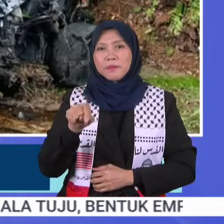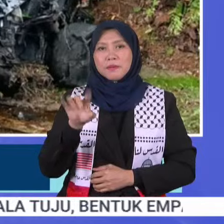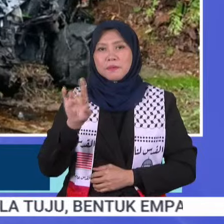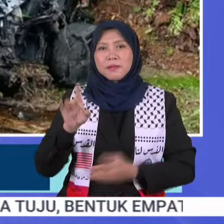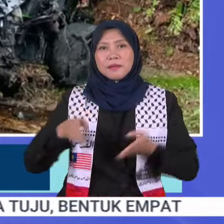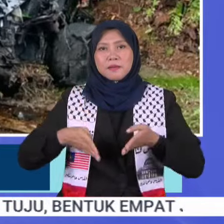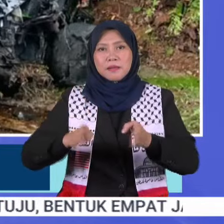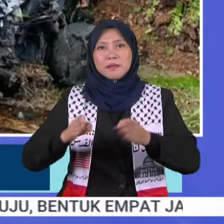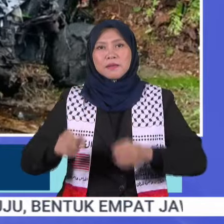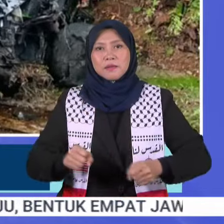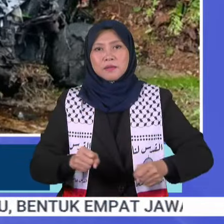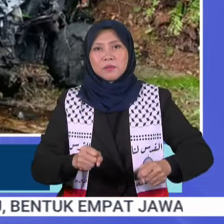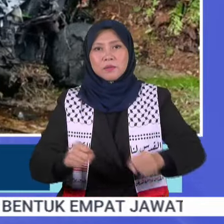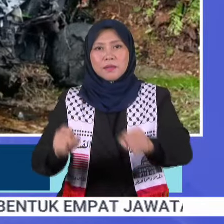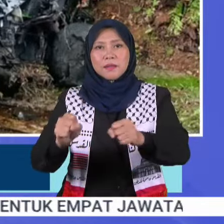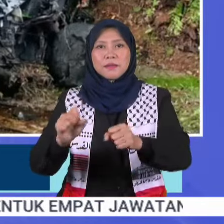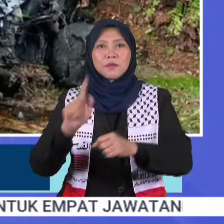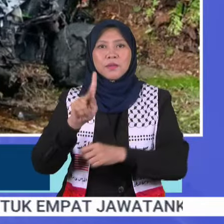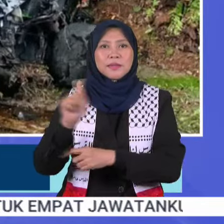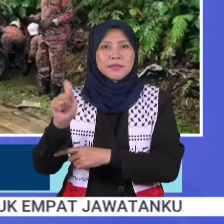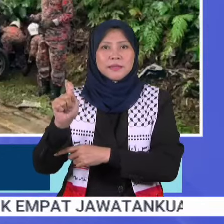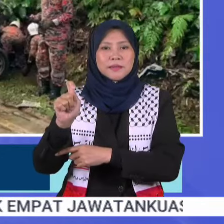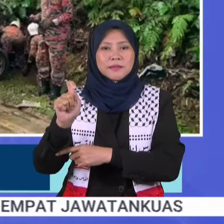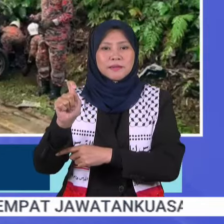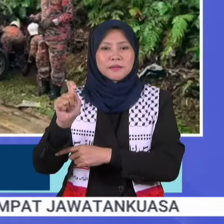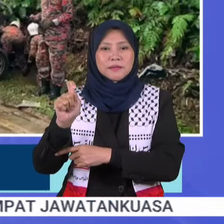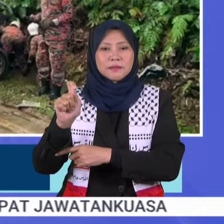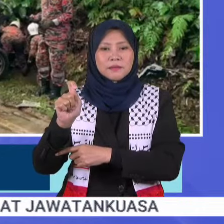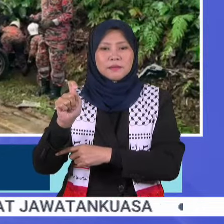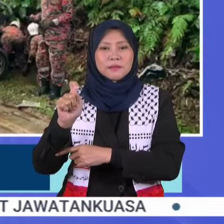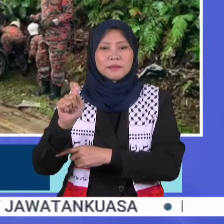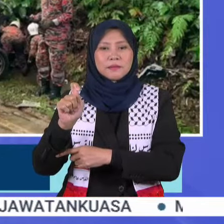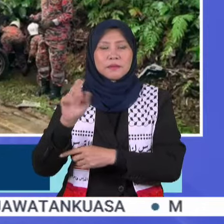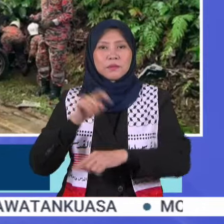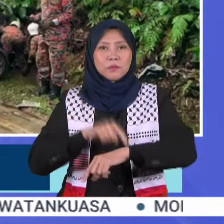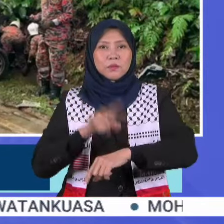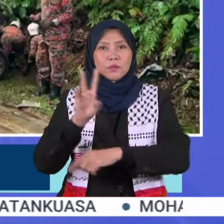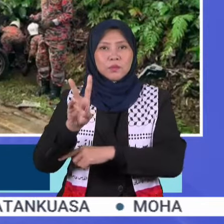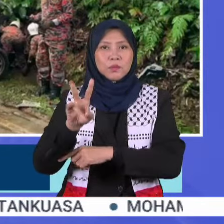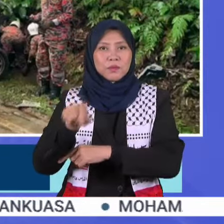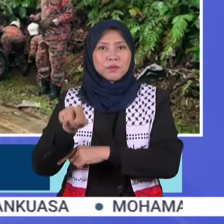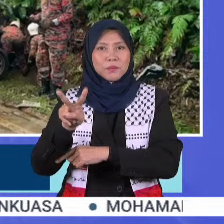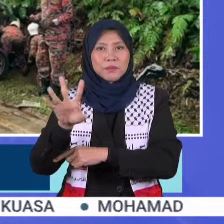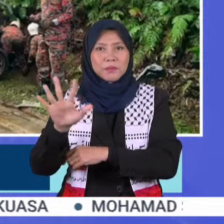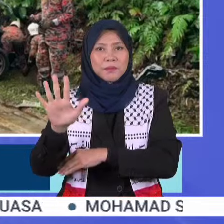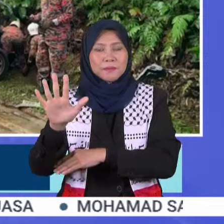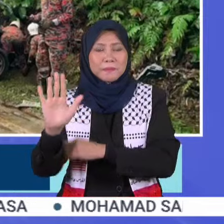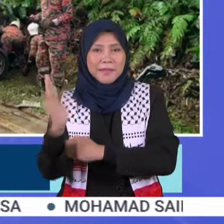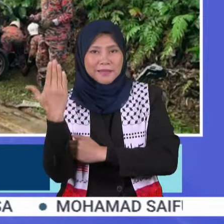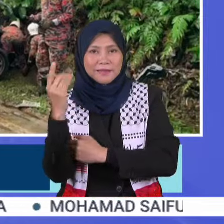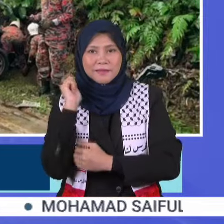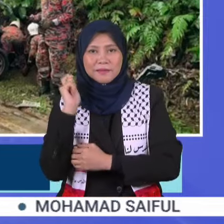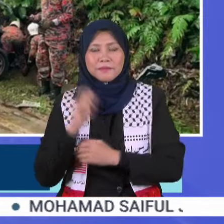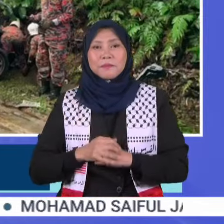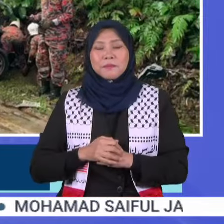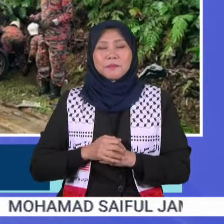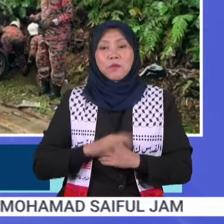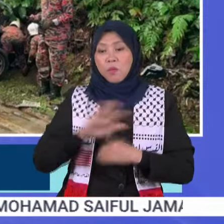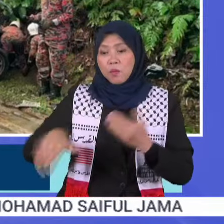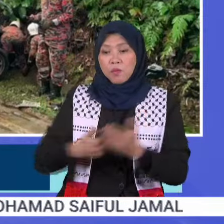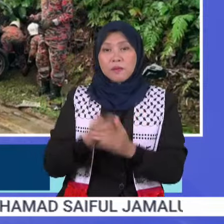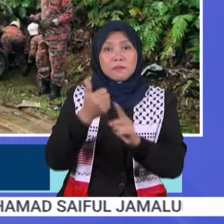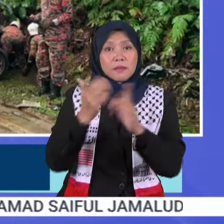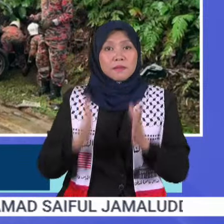48.8 Jalan Sungai Rengit, Kota Tinggi di sini 7.25 minit pagi tadi. Ketua Polis Daerah Kota Tinggi berkata semua